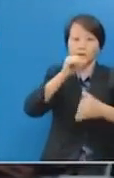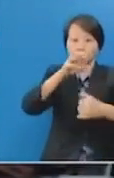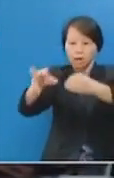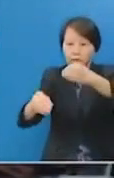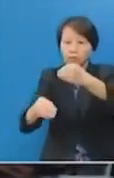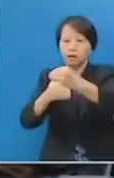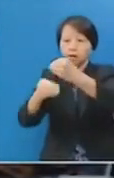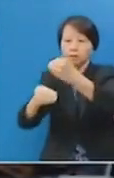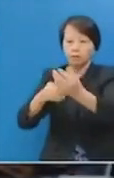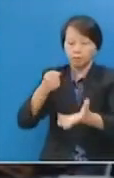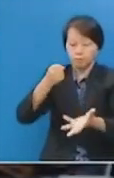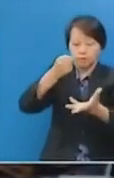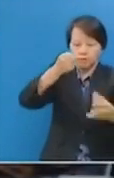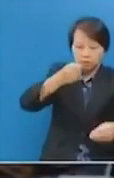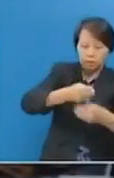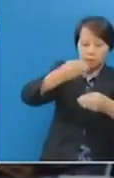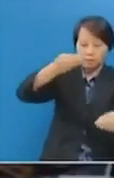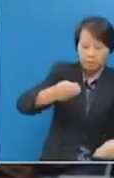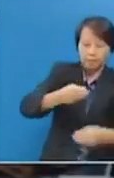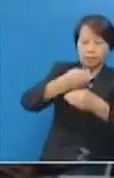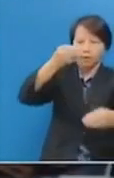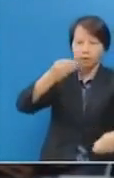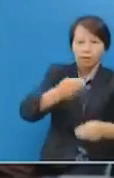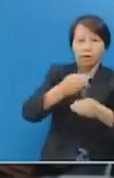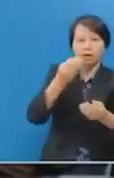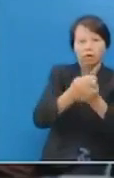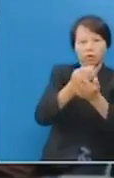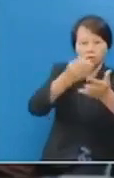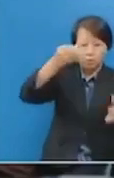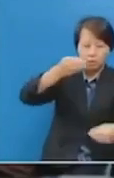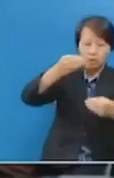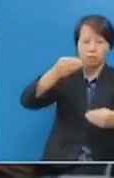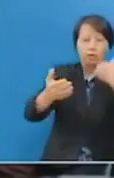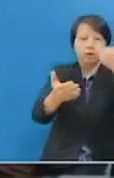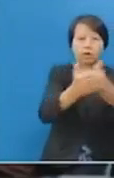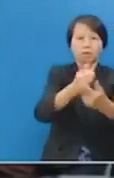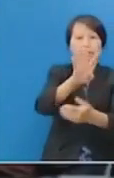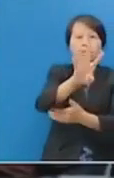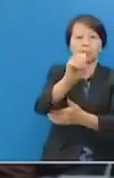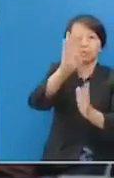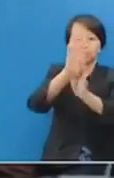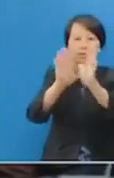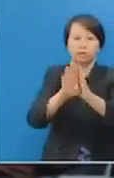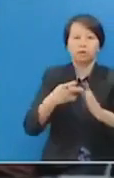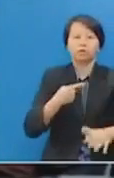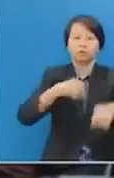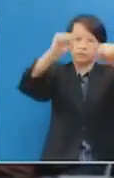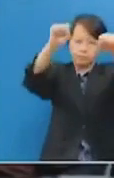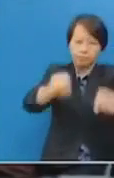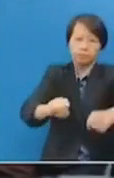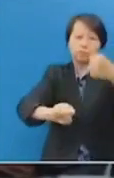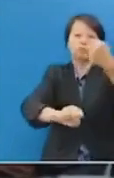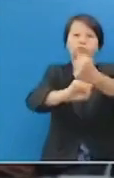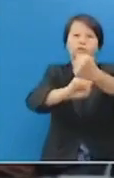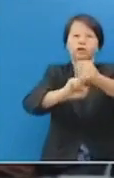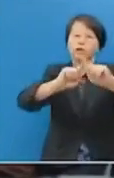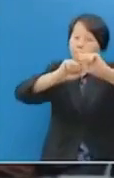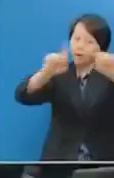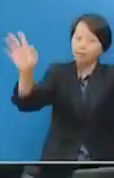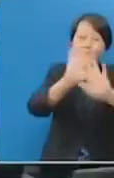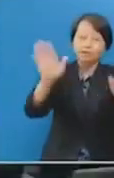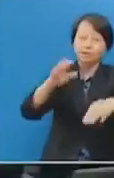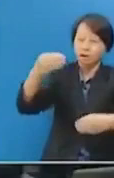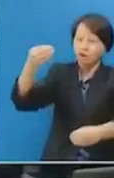tambah peruntukkan dan dana fiskal suntikkan sehingga 40 biliun kita sanggup sopo tapi janganlah